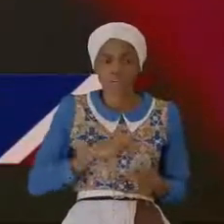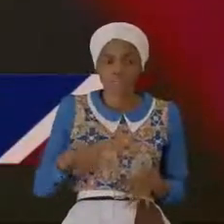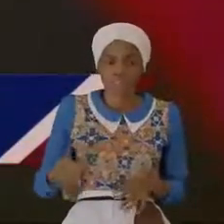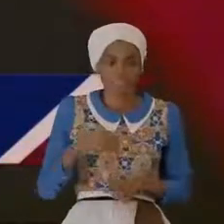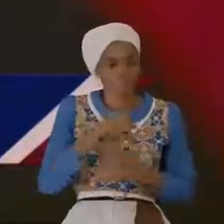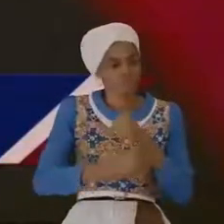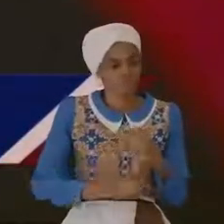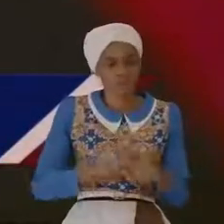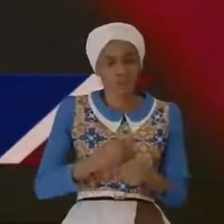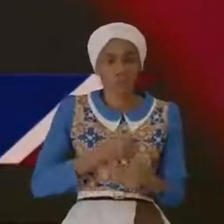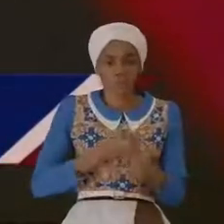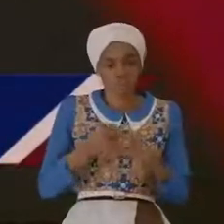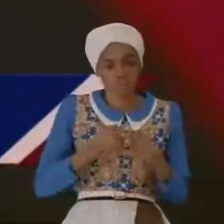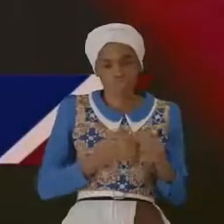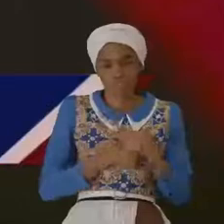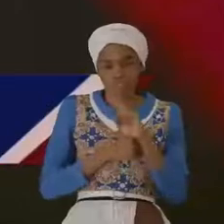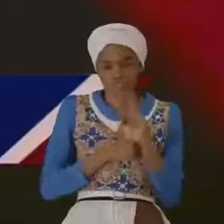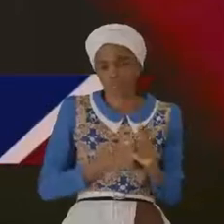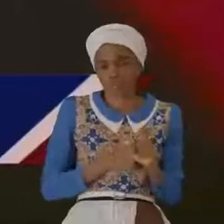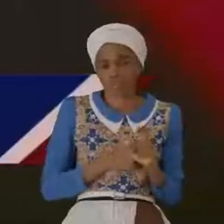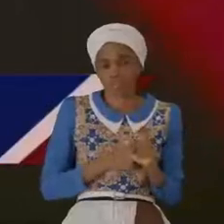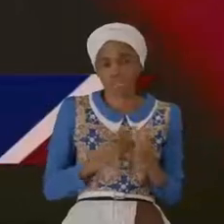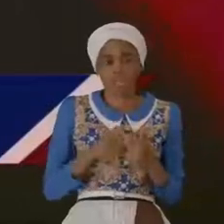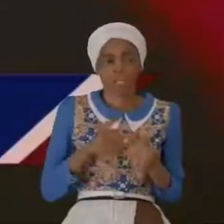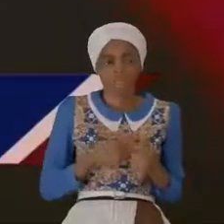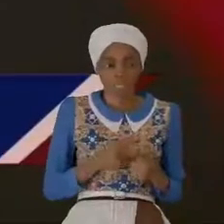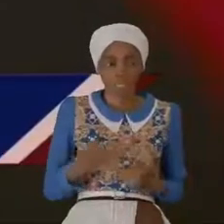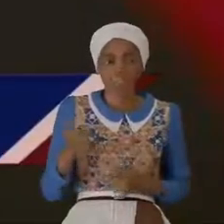la circoncision, pourquoi suis-je encore persécuté?